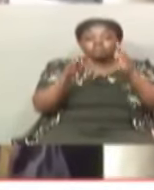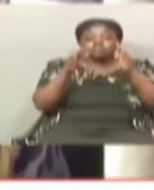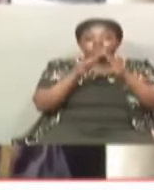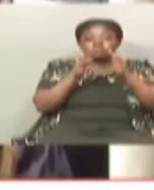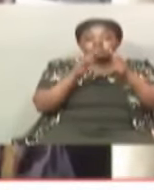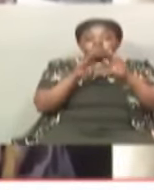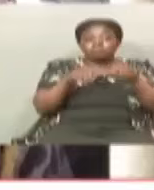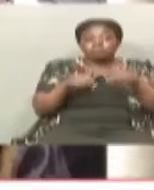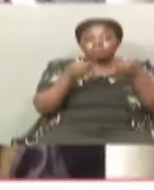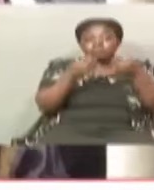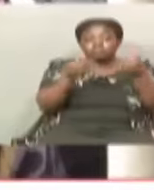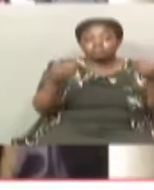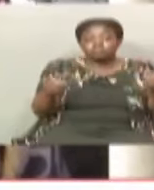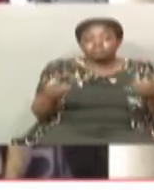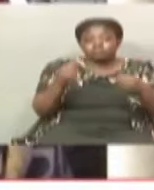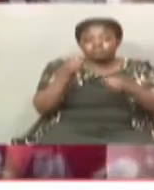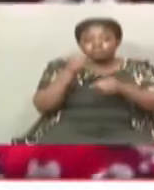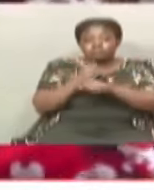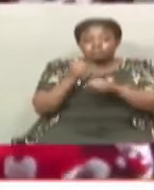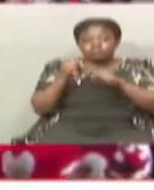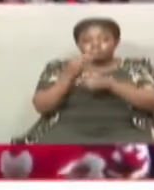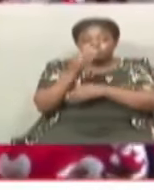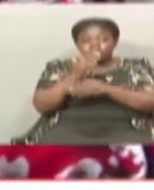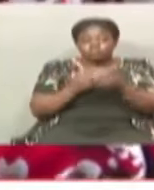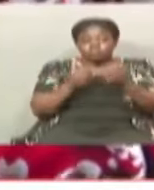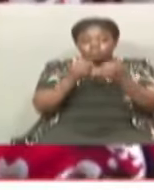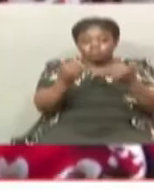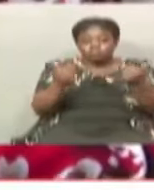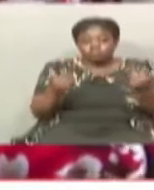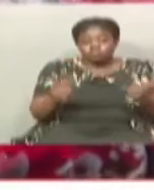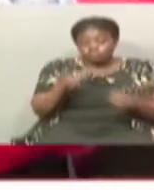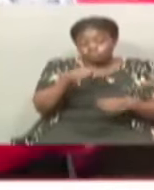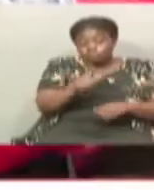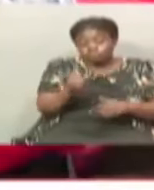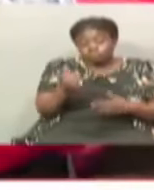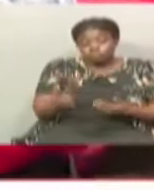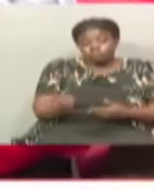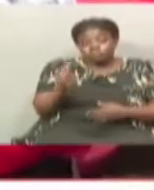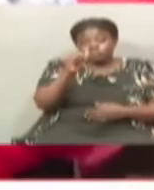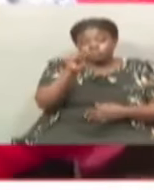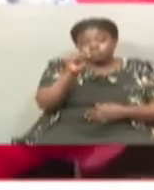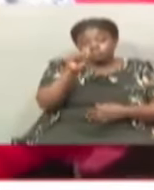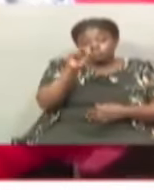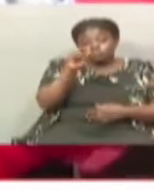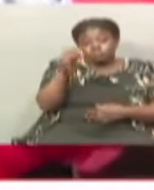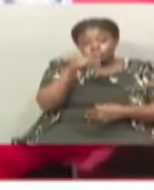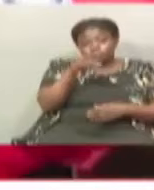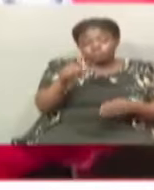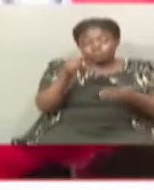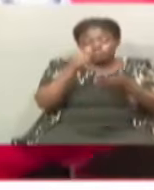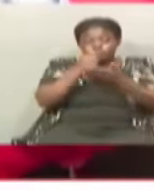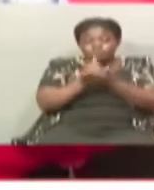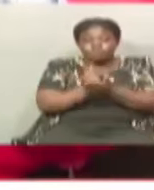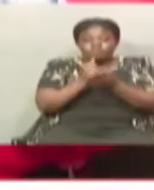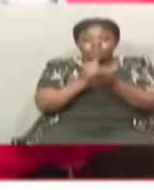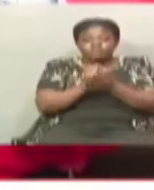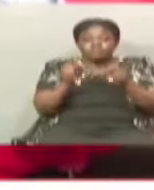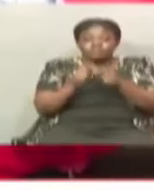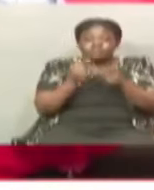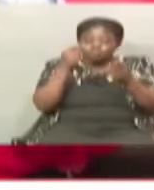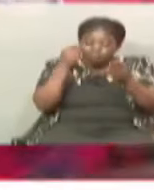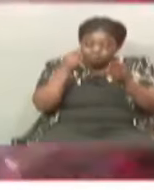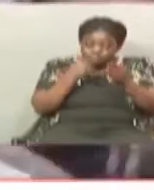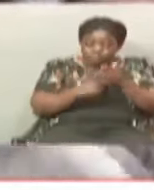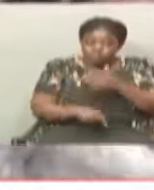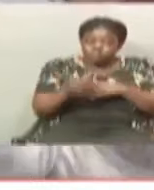yagawa abaana ab'obuwala n'ekitundu n'akiwa abazzukulu nga ye Ssentongo baamulekera mumbwa era omugenzi yakikkaatiriza